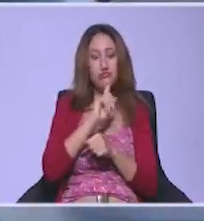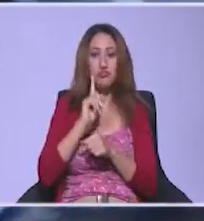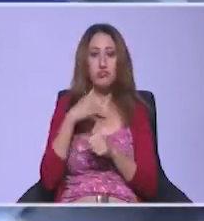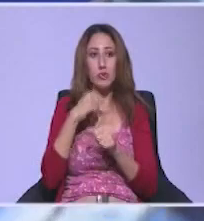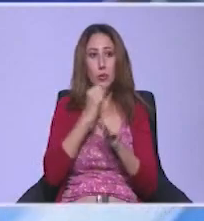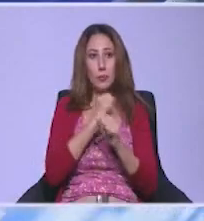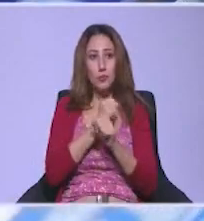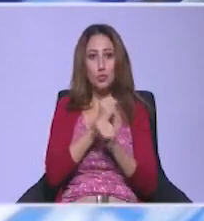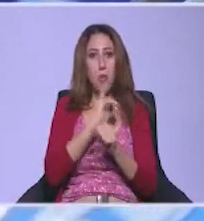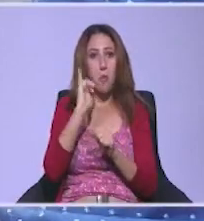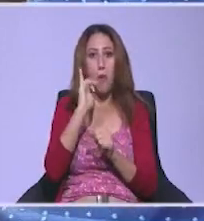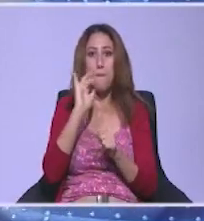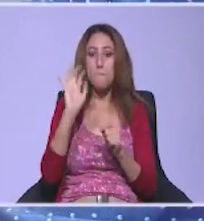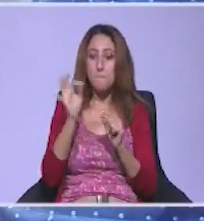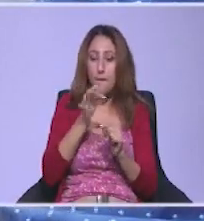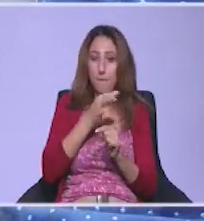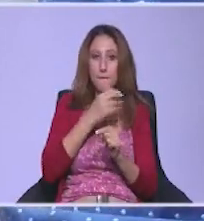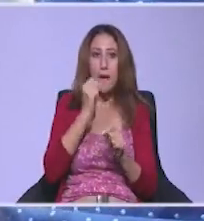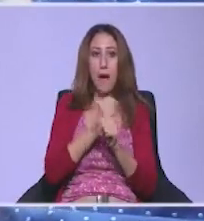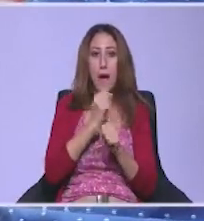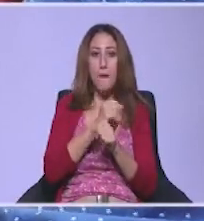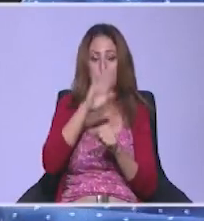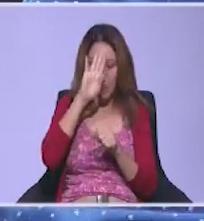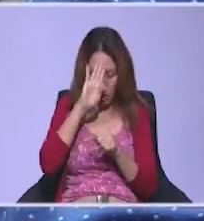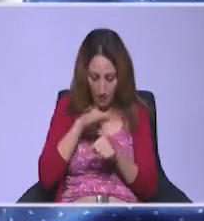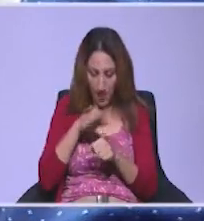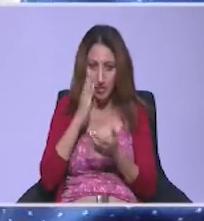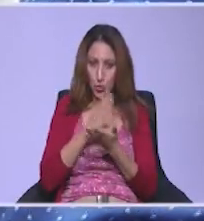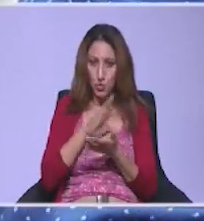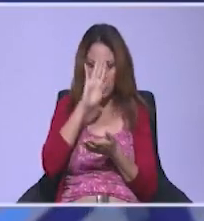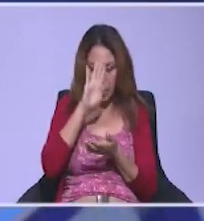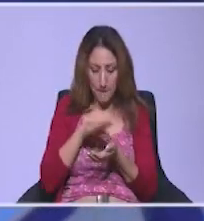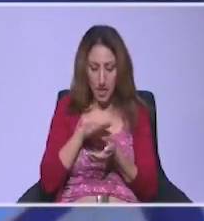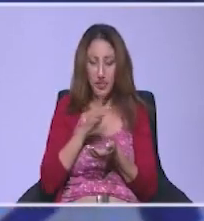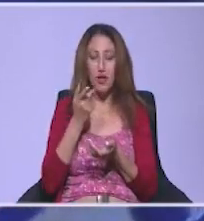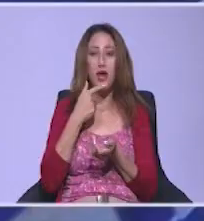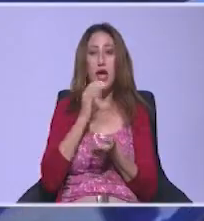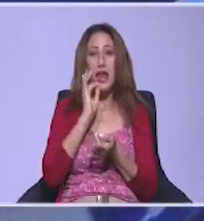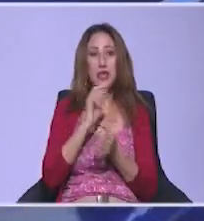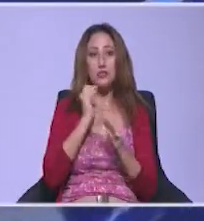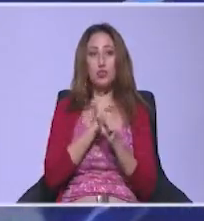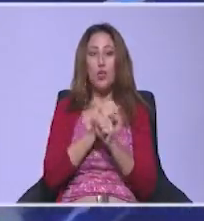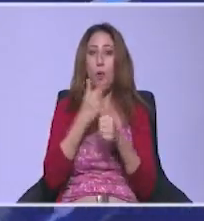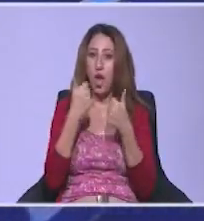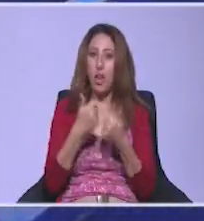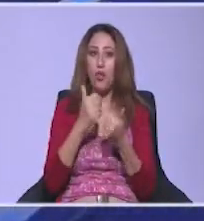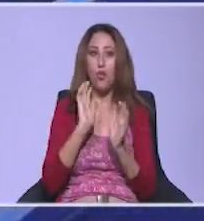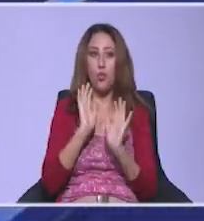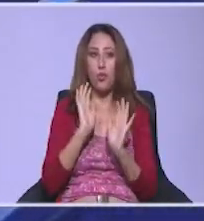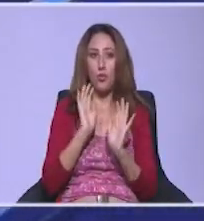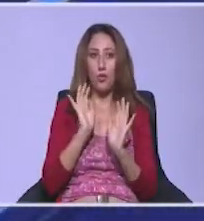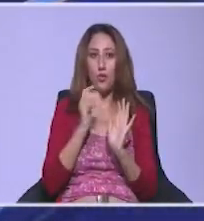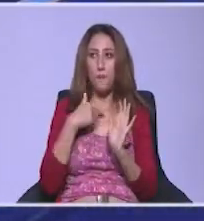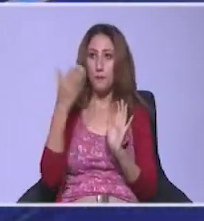وأقدم الإبرة، أعمل أي حاجة من العمل عبادة أو نص العبادة الله أعلم. فالشغل حلو أحسن من إن إحنا